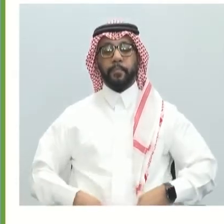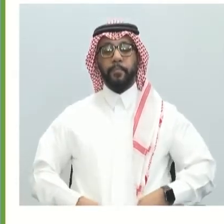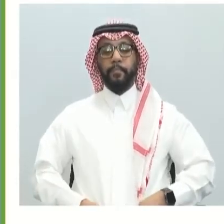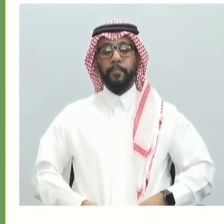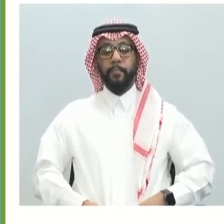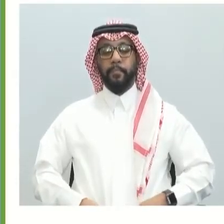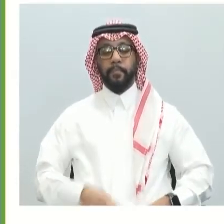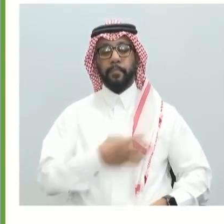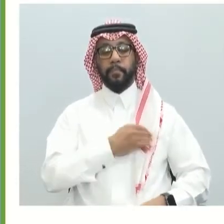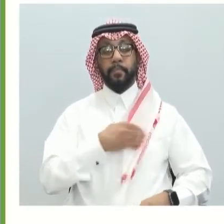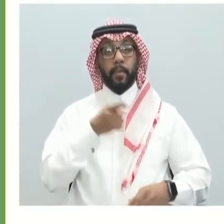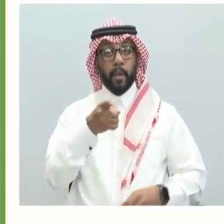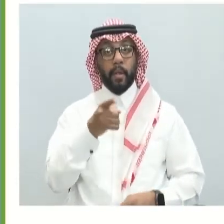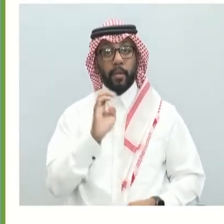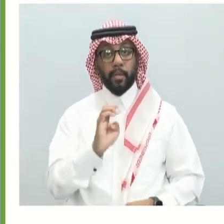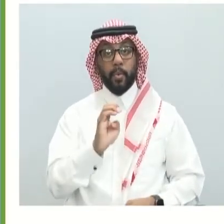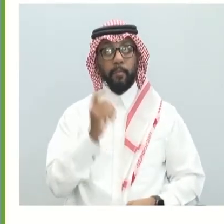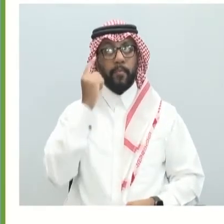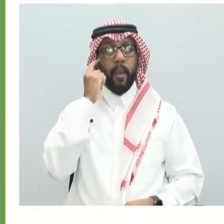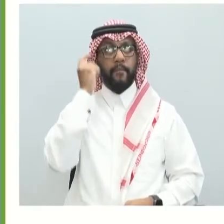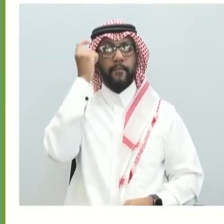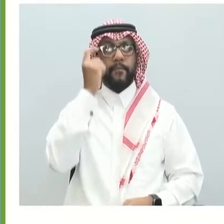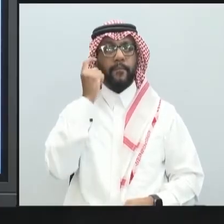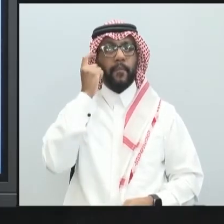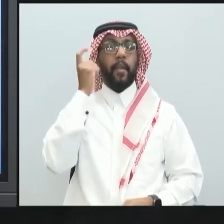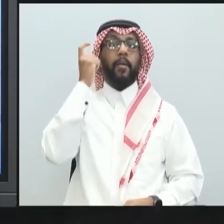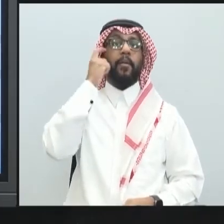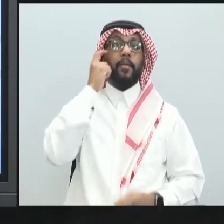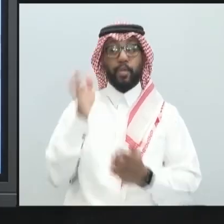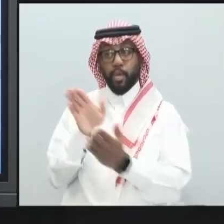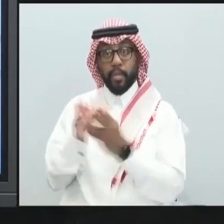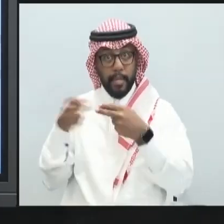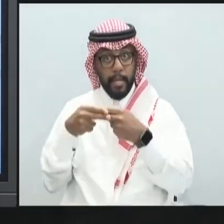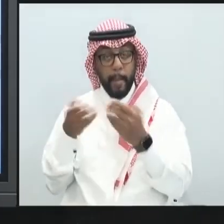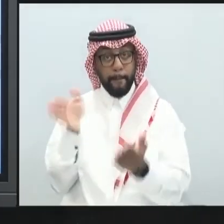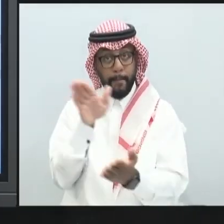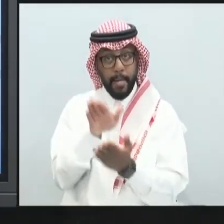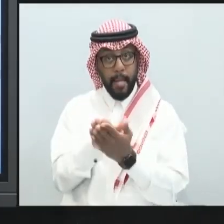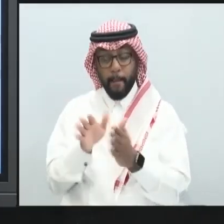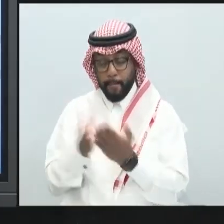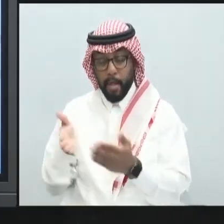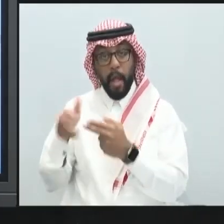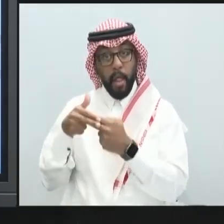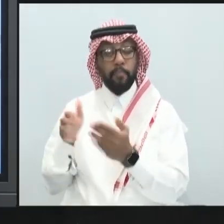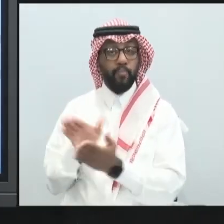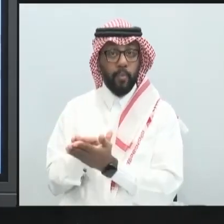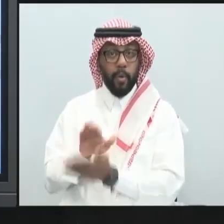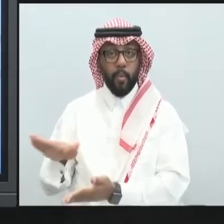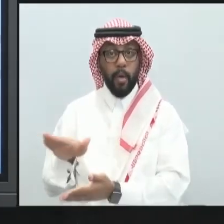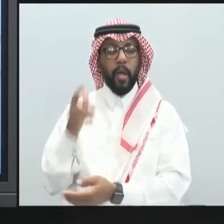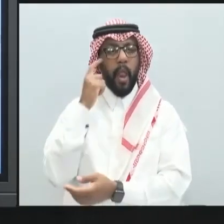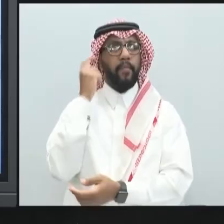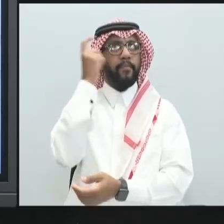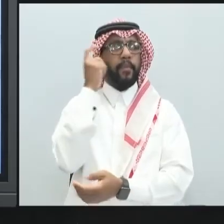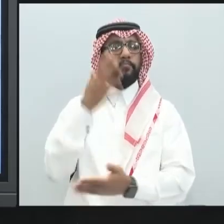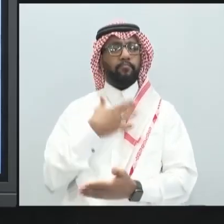المطلوب الان ان تجيب من الذاكره كيف يؤثر النوم على تنميه